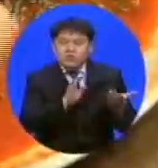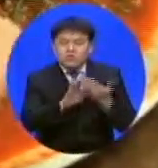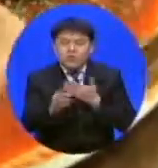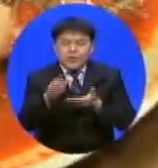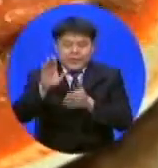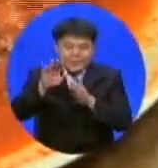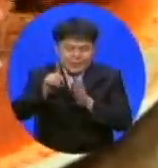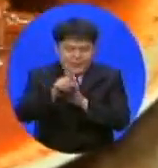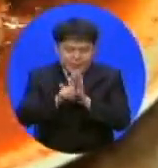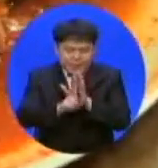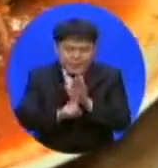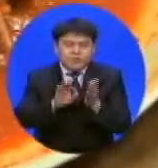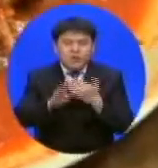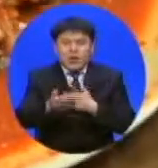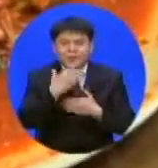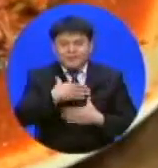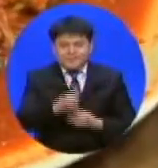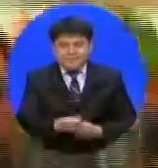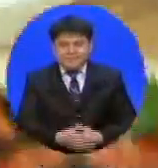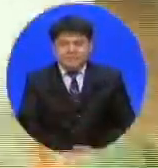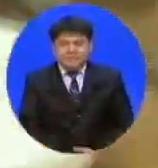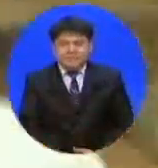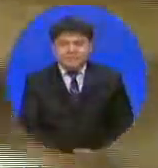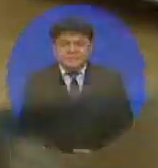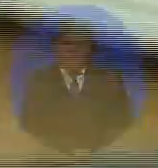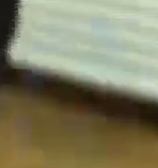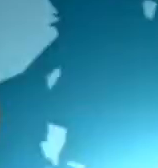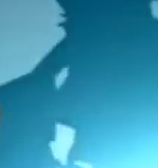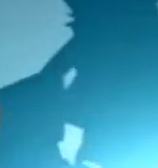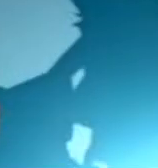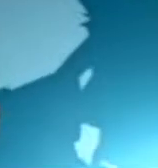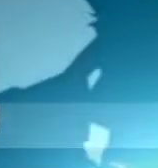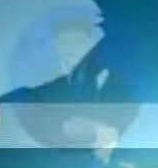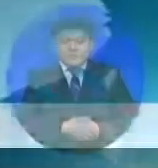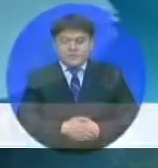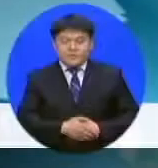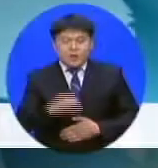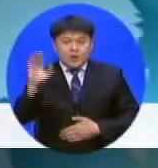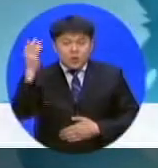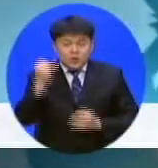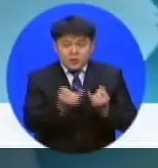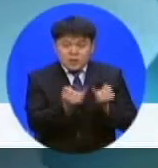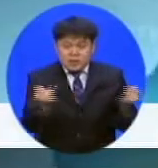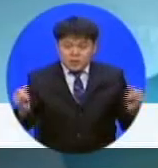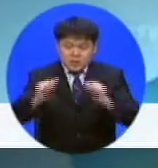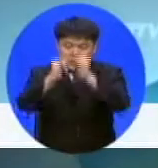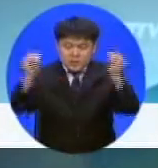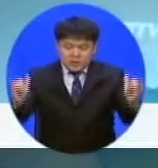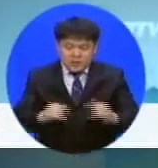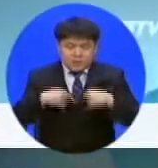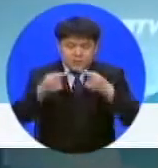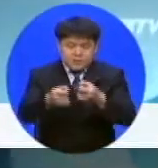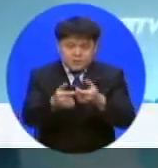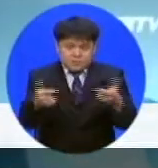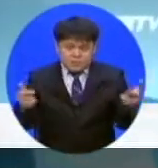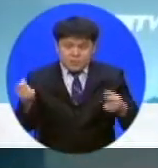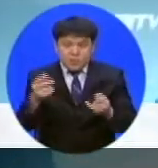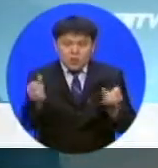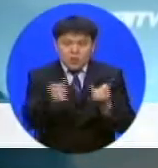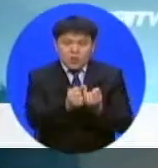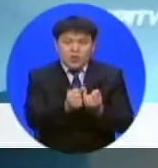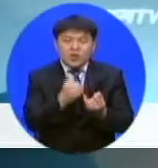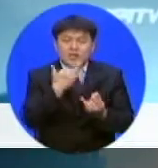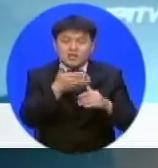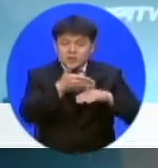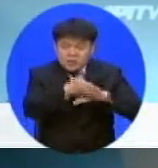것이 안전합니다. 복지TV 뉴스 정유림입니다. 최근 여성들의 사회 진출이 늘어나고 결혼이 늦어짐에